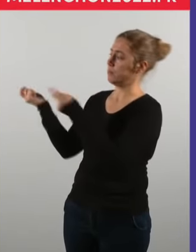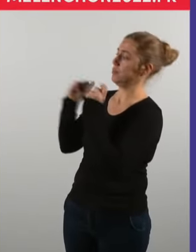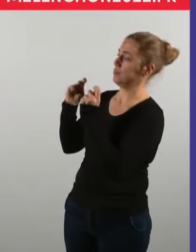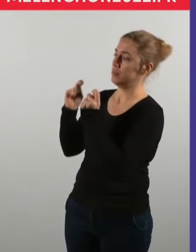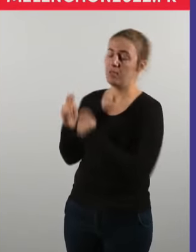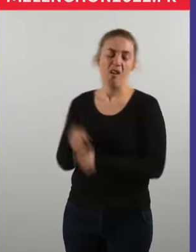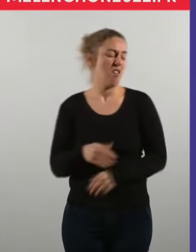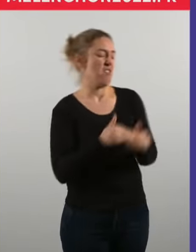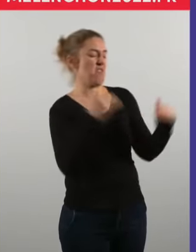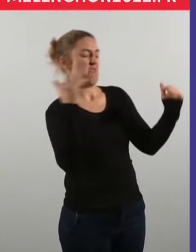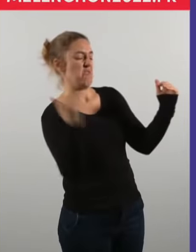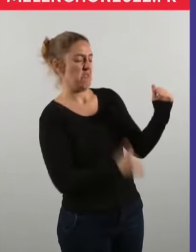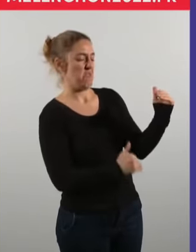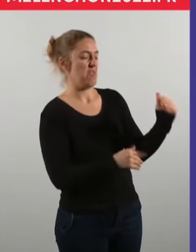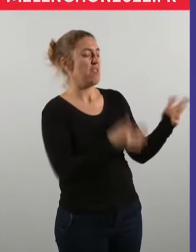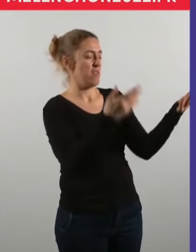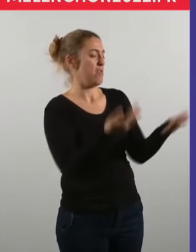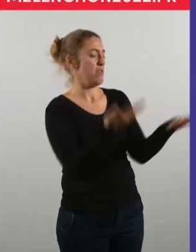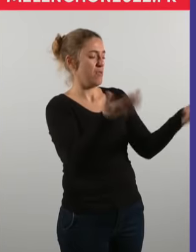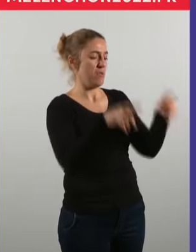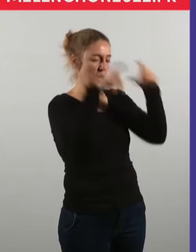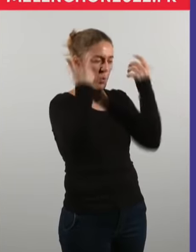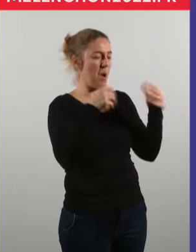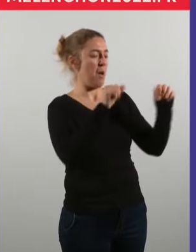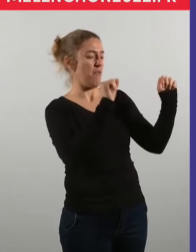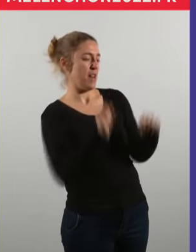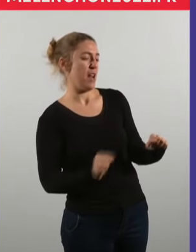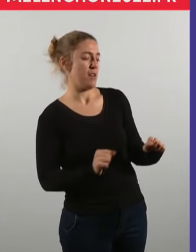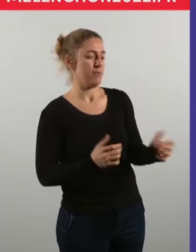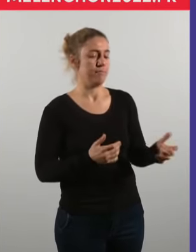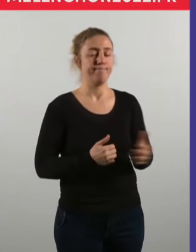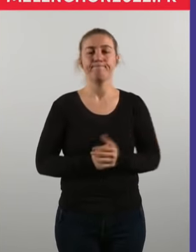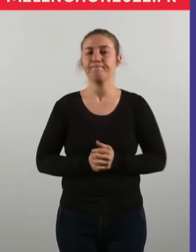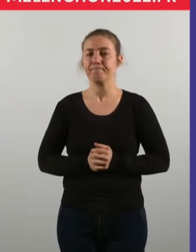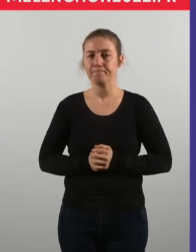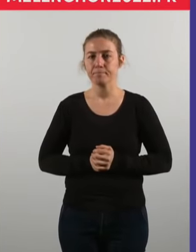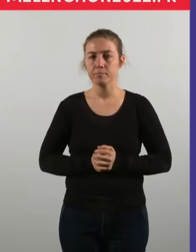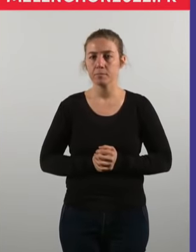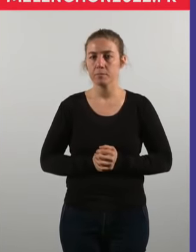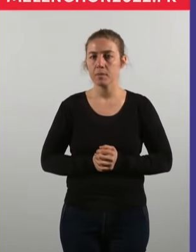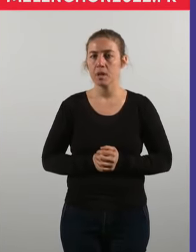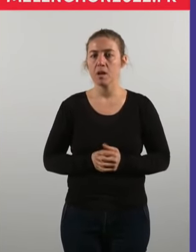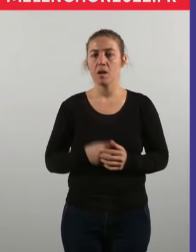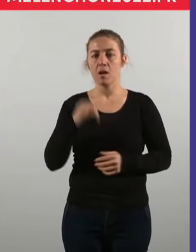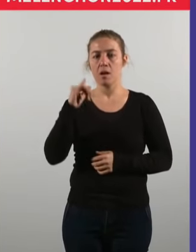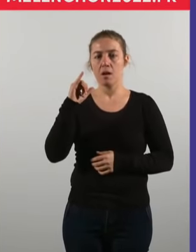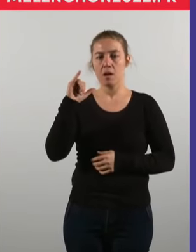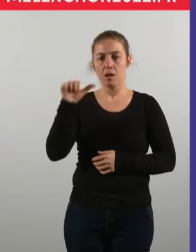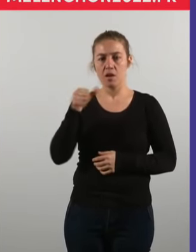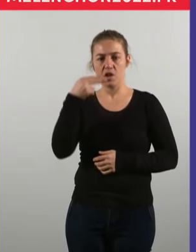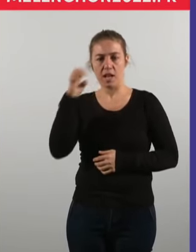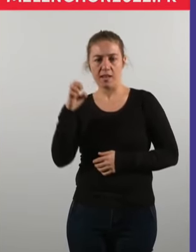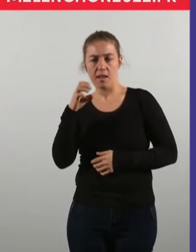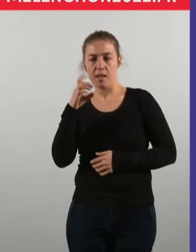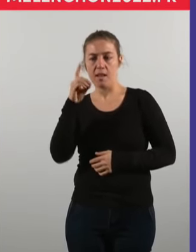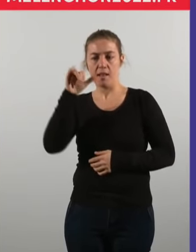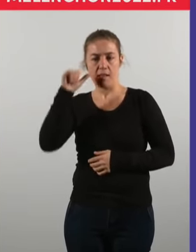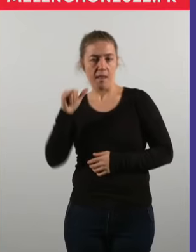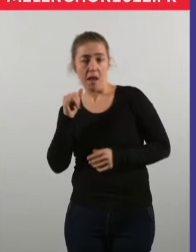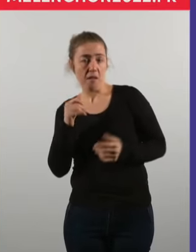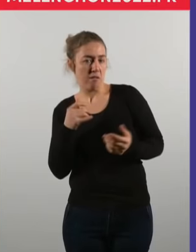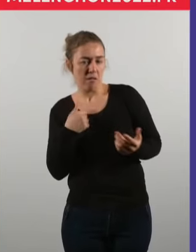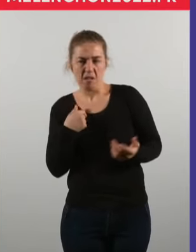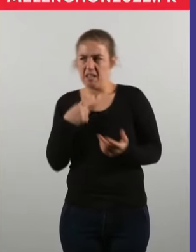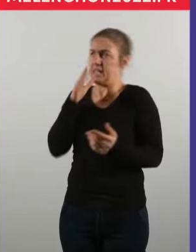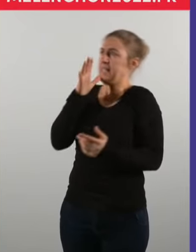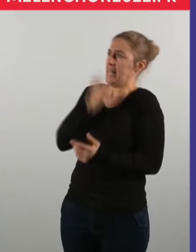de la femme de ménage de Jeanne D. À ce moment, je hais Jeanne D. Je me hais encore plus, non pas de ma